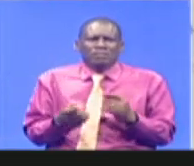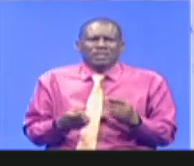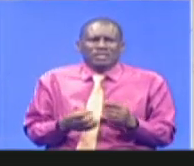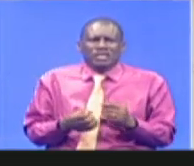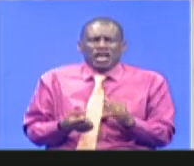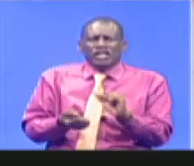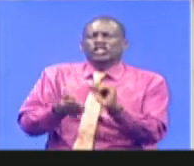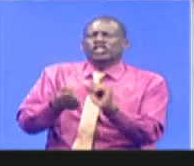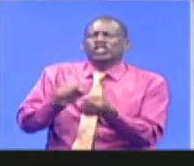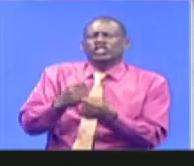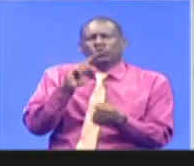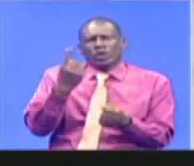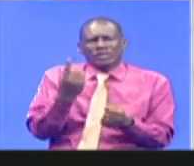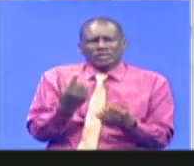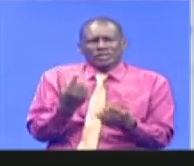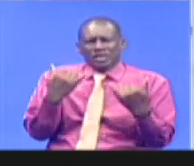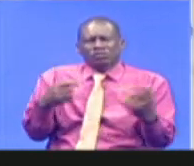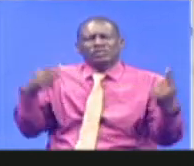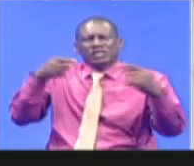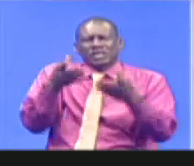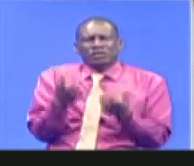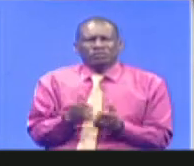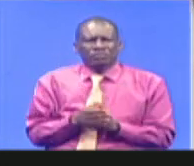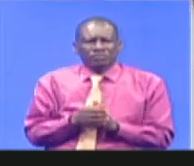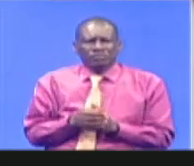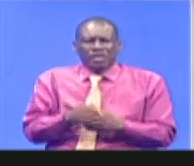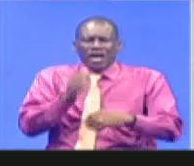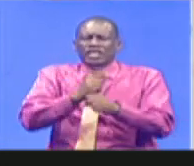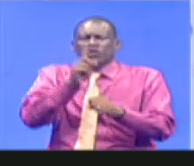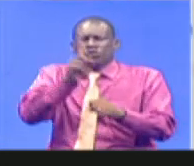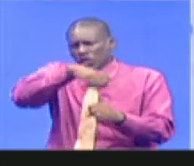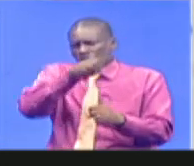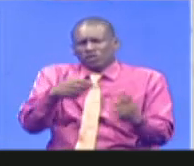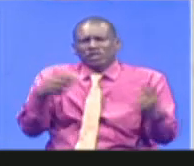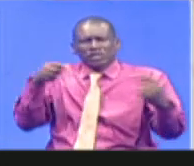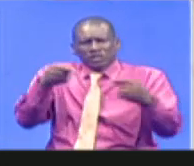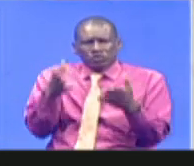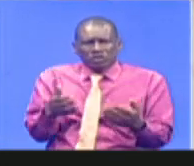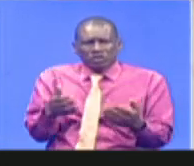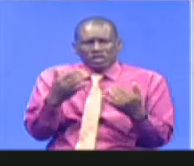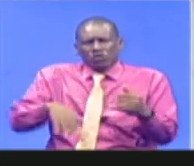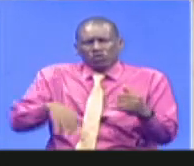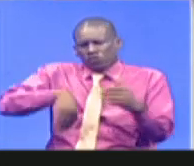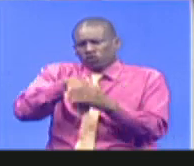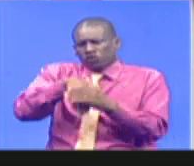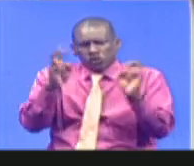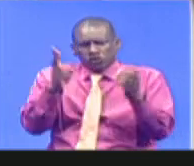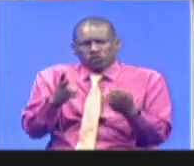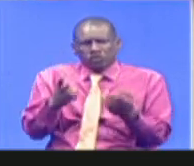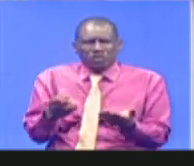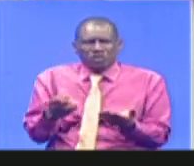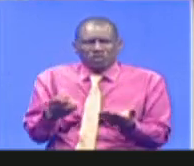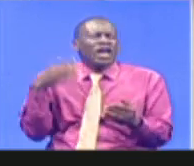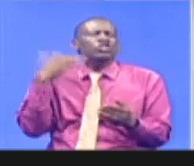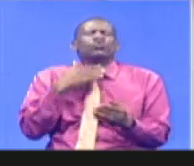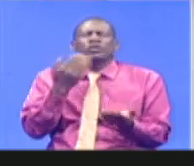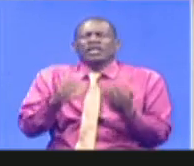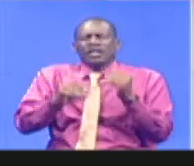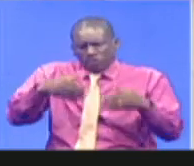moja ndio mimi huu mpaka wa leo. Ambapo mambo ya mpira sasa nimenawa. Sasa siwezi taka kijana mwingine